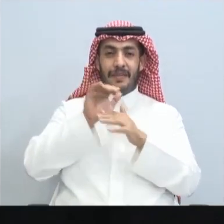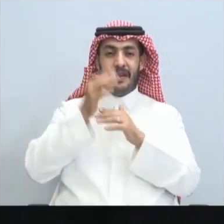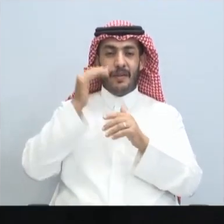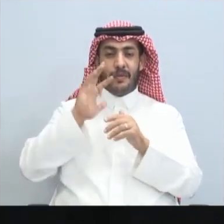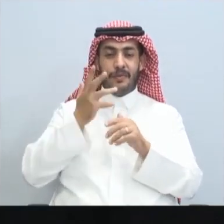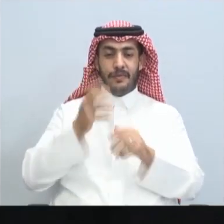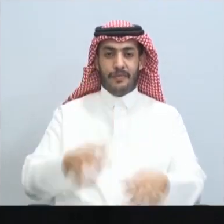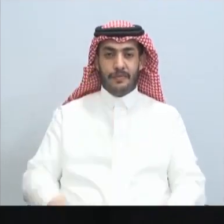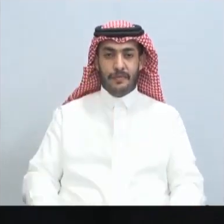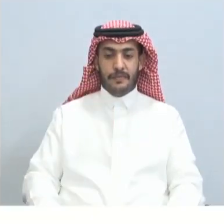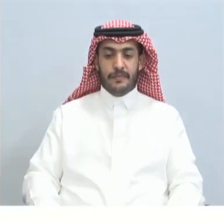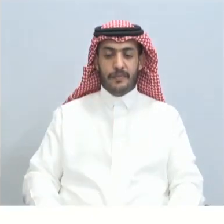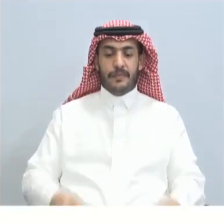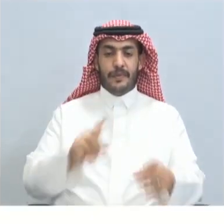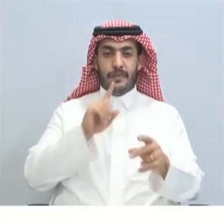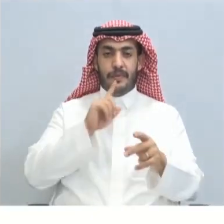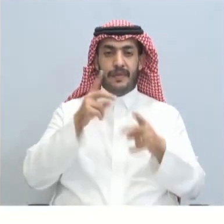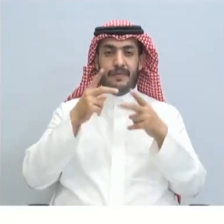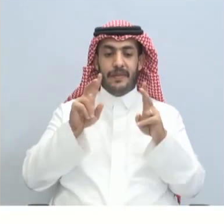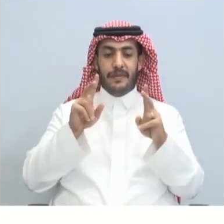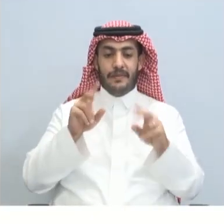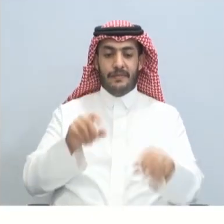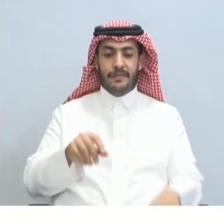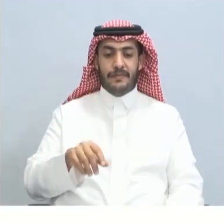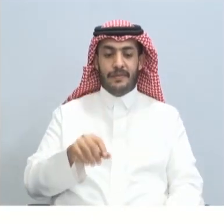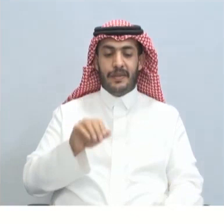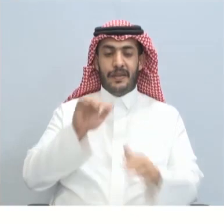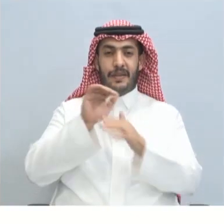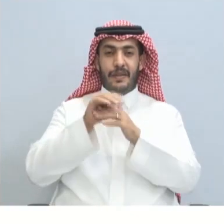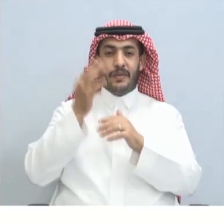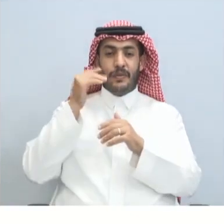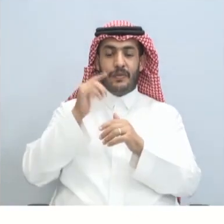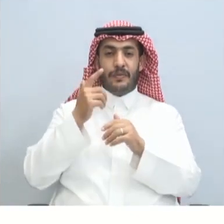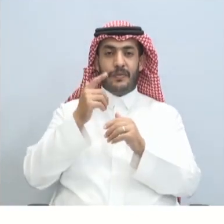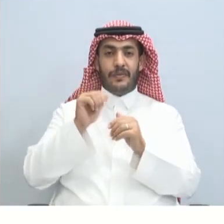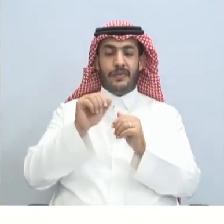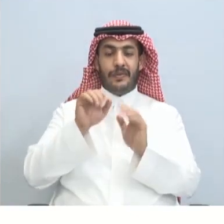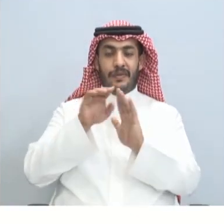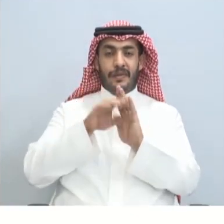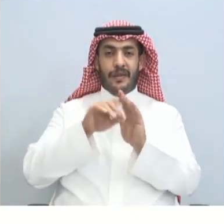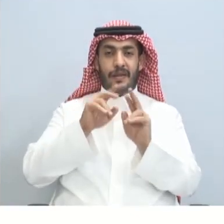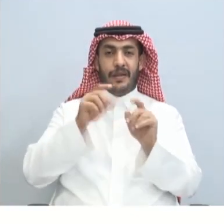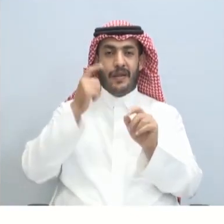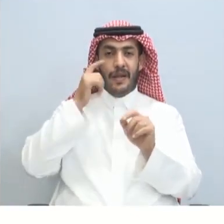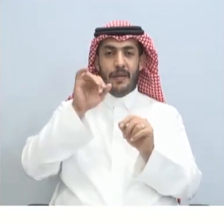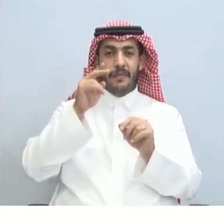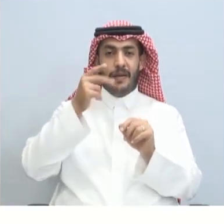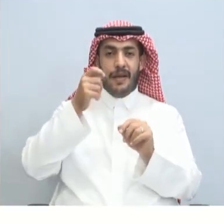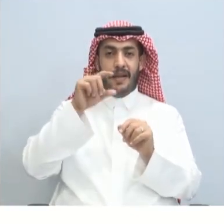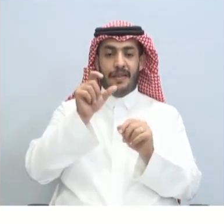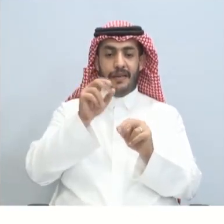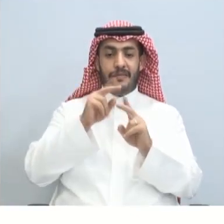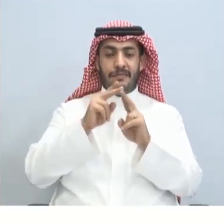في الدرس السابق بسم الله وعلى بركه الله في الدرس الماضي تكلمنا عن تعرف المعادن